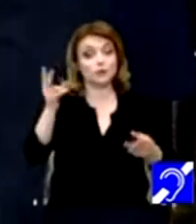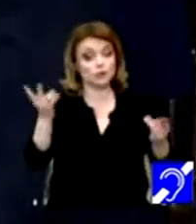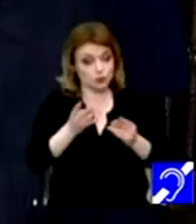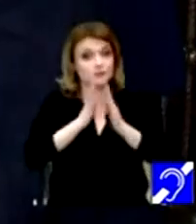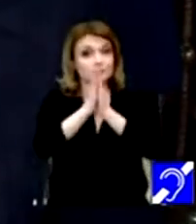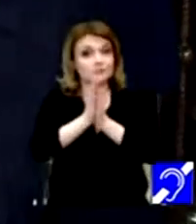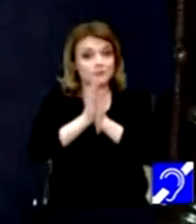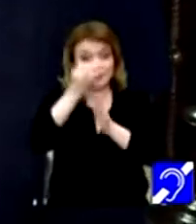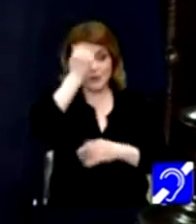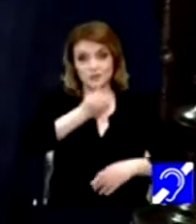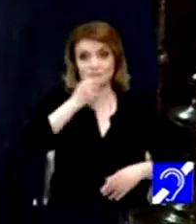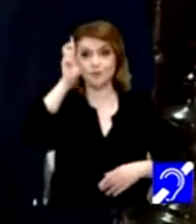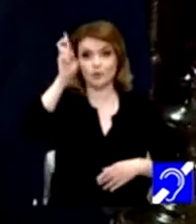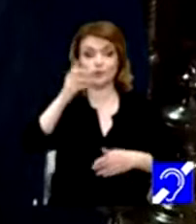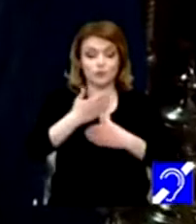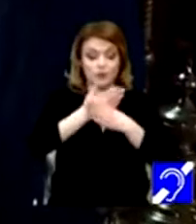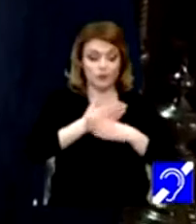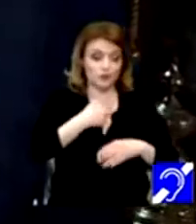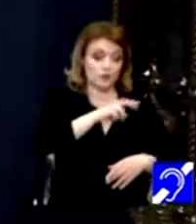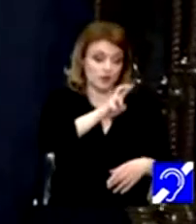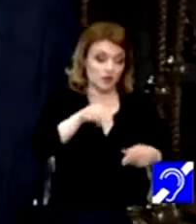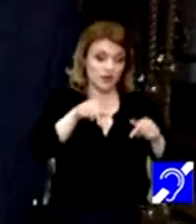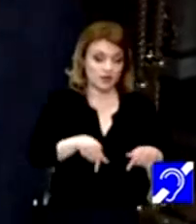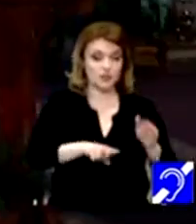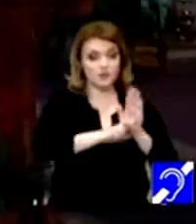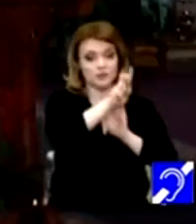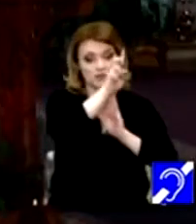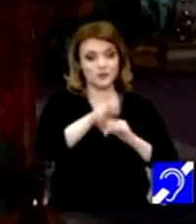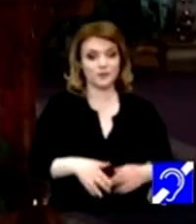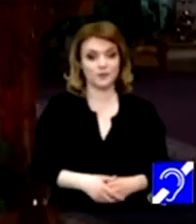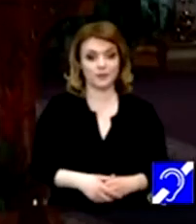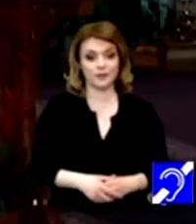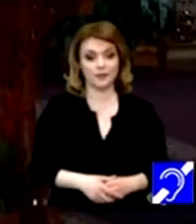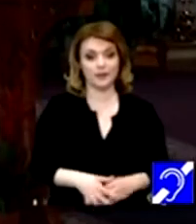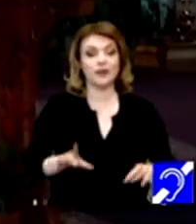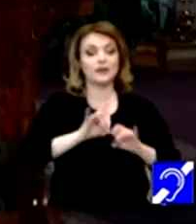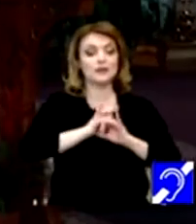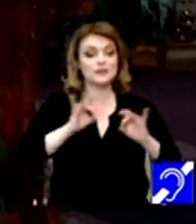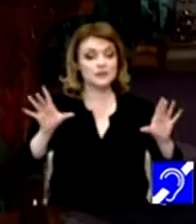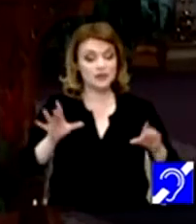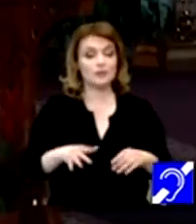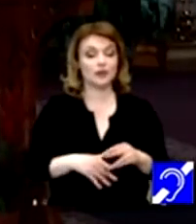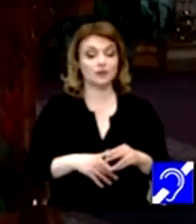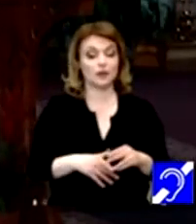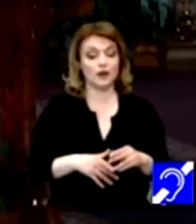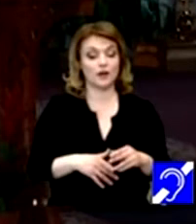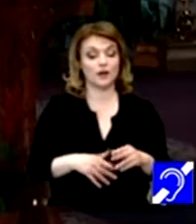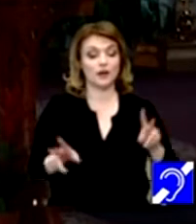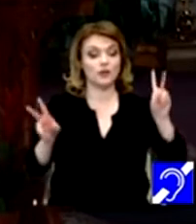și mulțumesc Domnului că ne-a ajutat Dumnezeu și am venit la Sfântă. Sărbătoarea de Buna Vestire este numită în popor